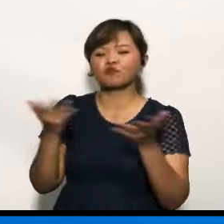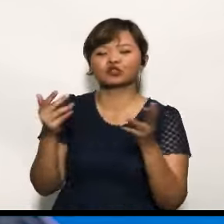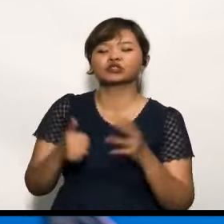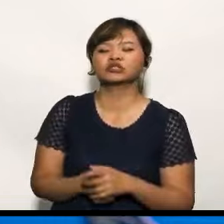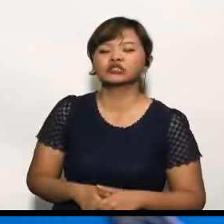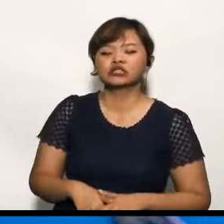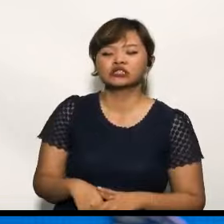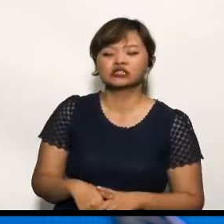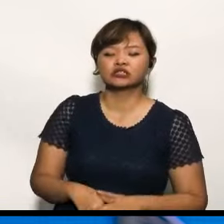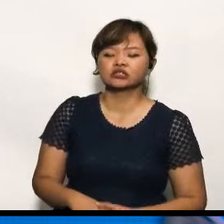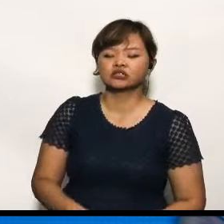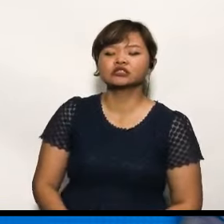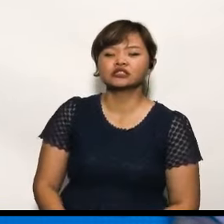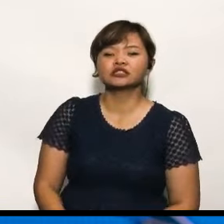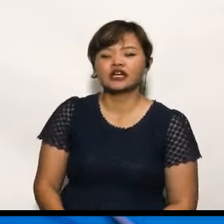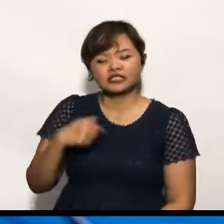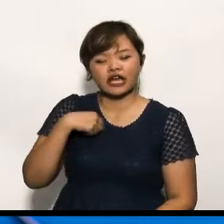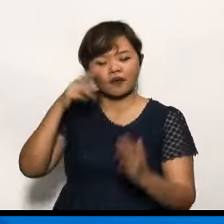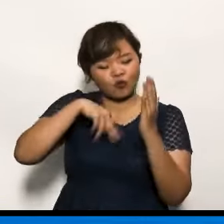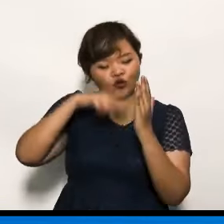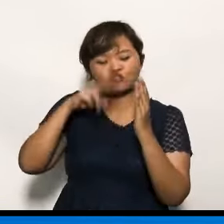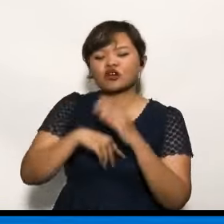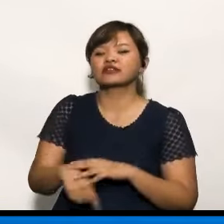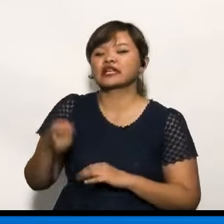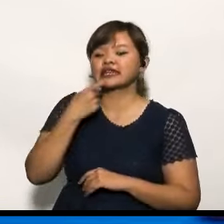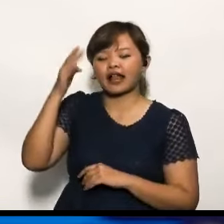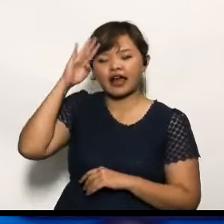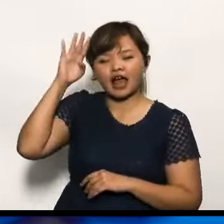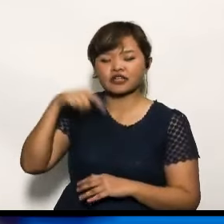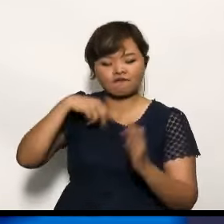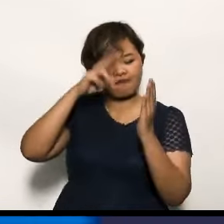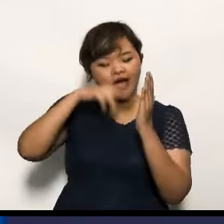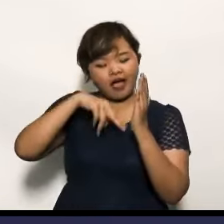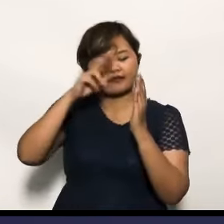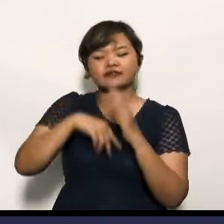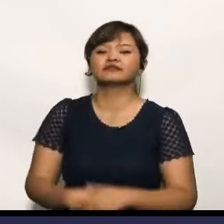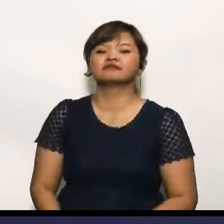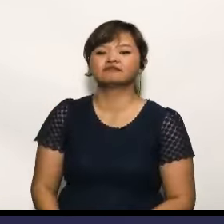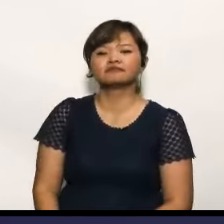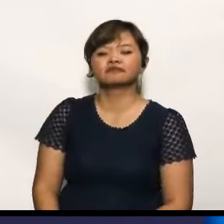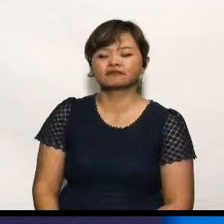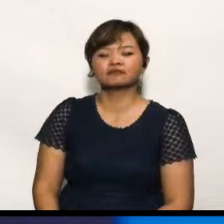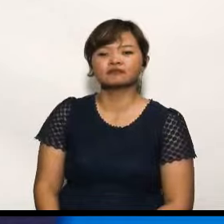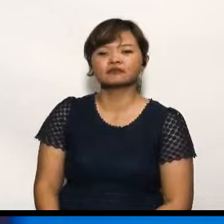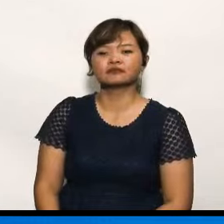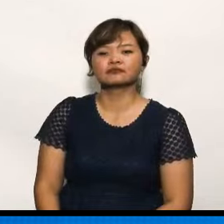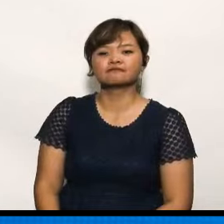Dimanapun, pokoknya when I see that book, I'll read. When I see another book, I'll read about boys. Dan saudara tahu,